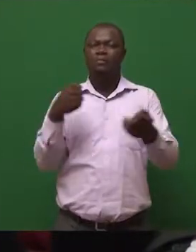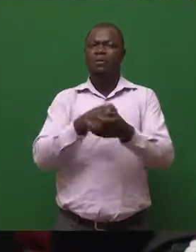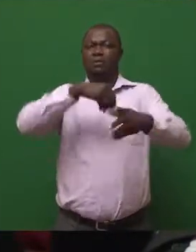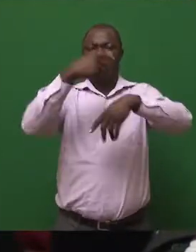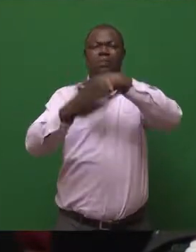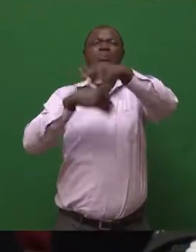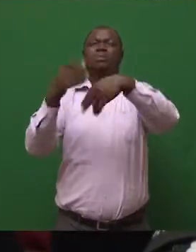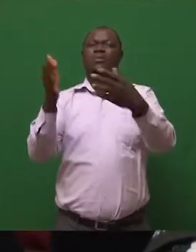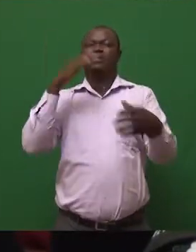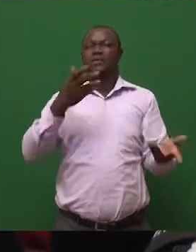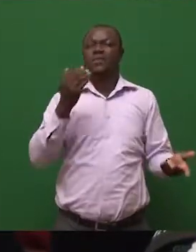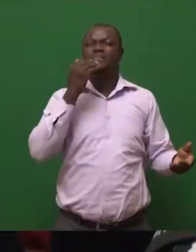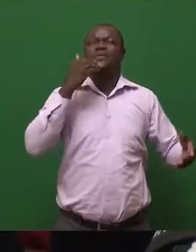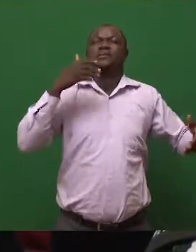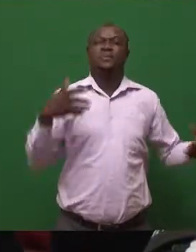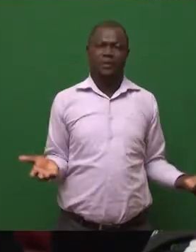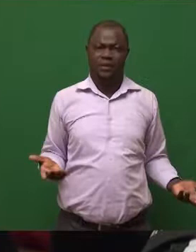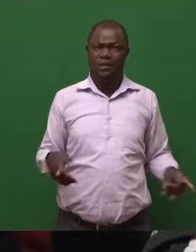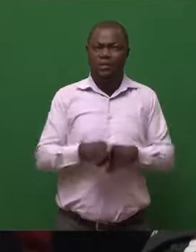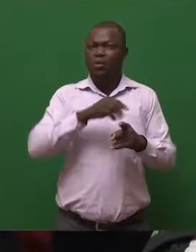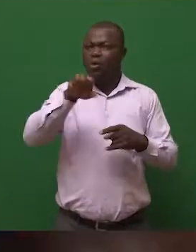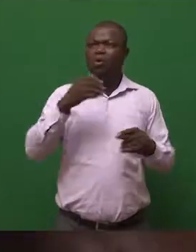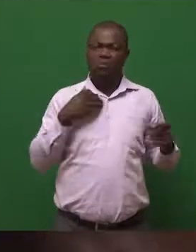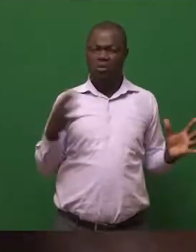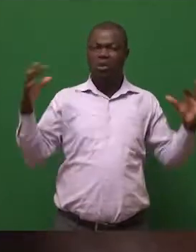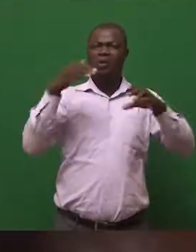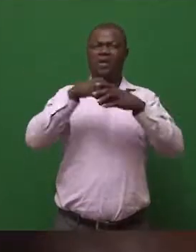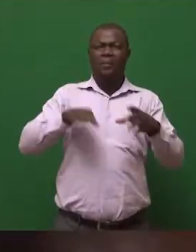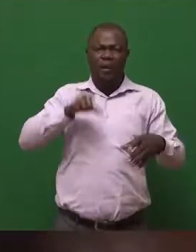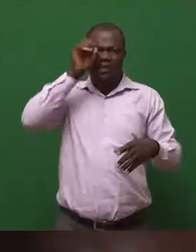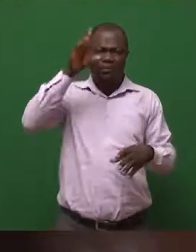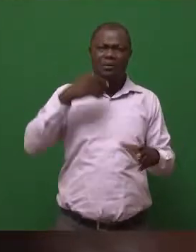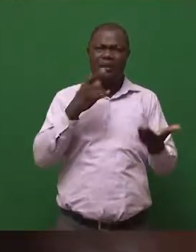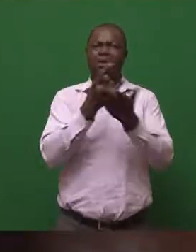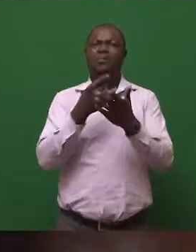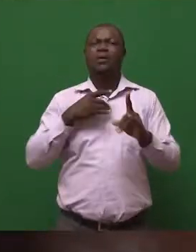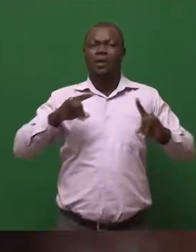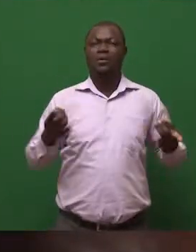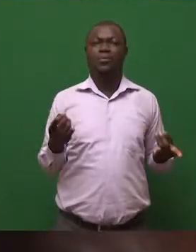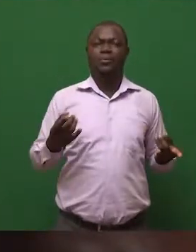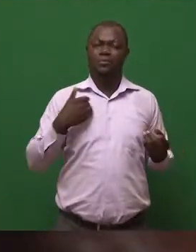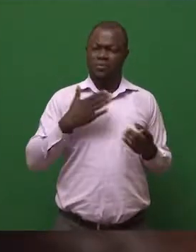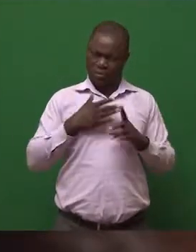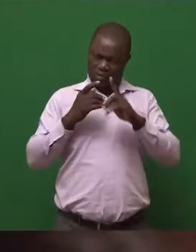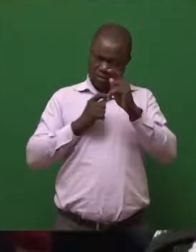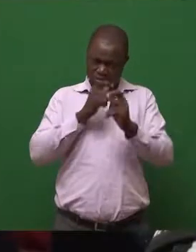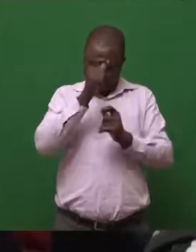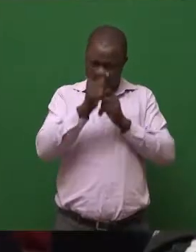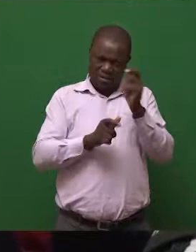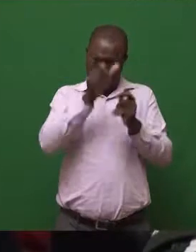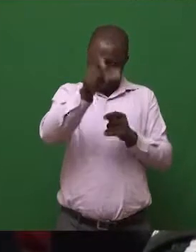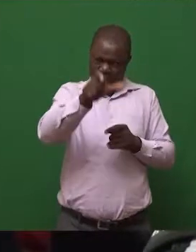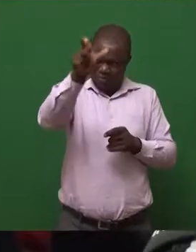kombi yakudubuka ugoshama kuti zvinonhai muko zviye zvatikaunganira kwamai Chisamba zvino tinobudira sei ngatiedze mumwe